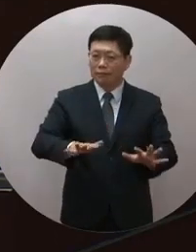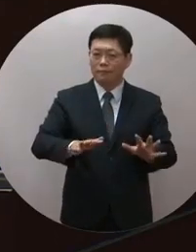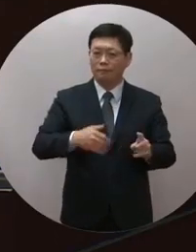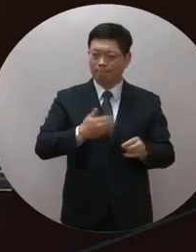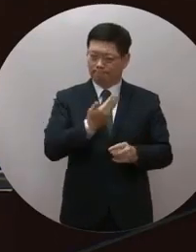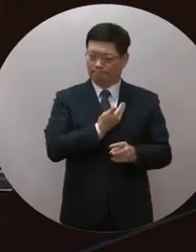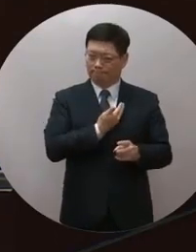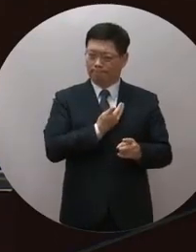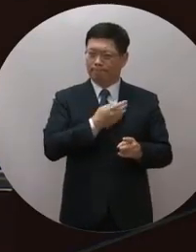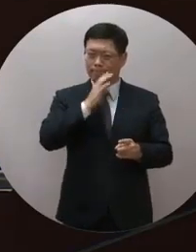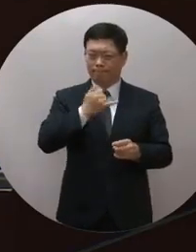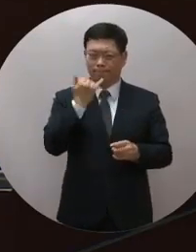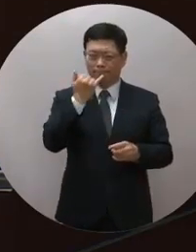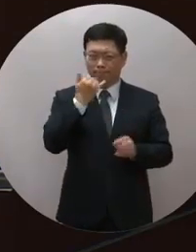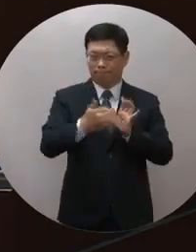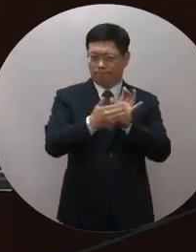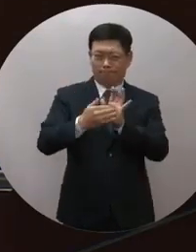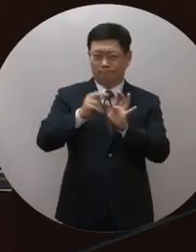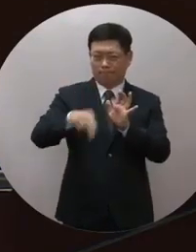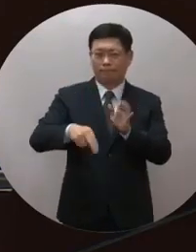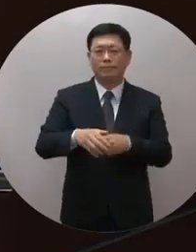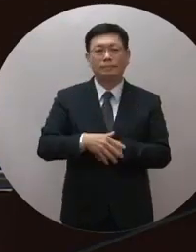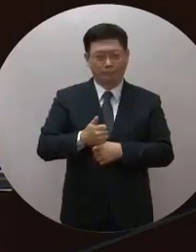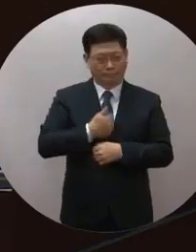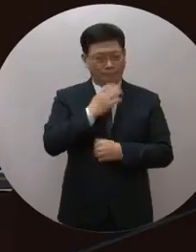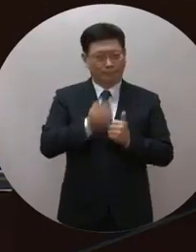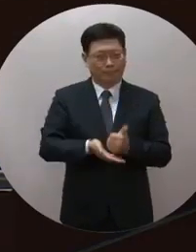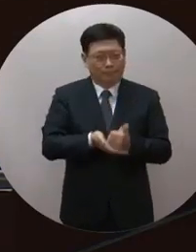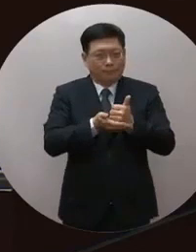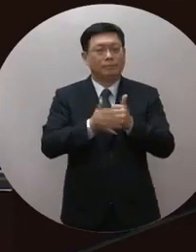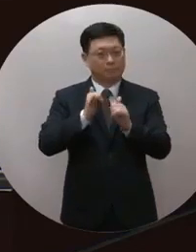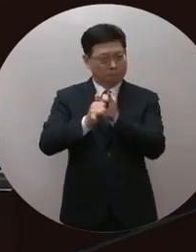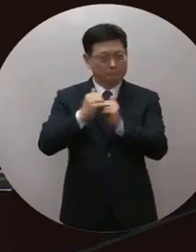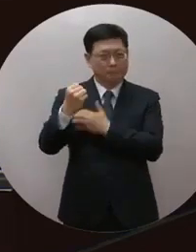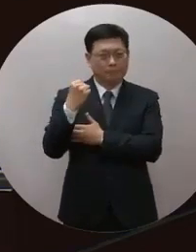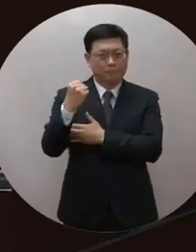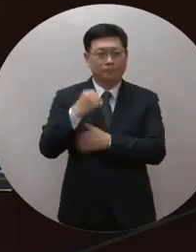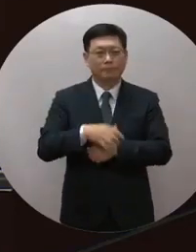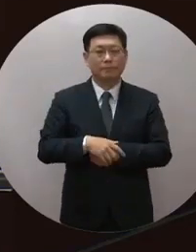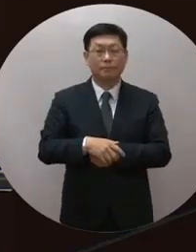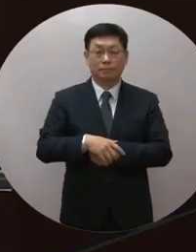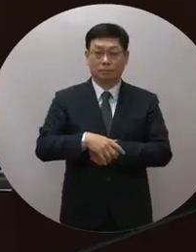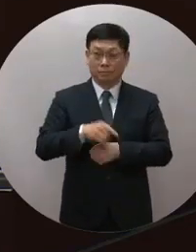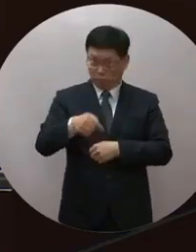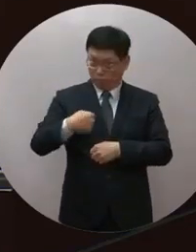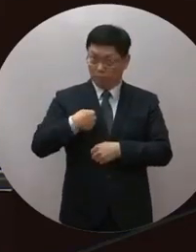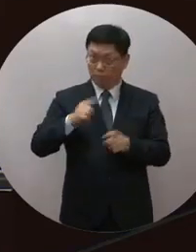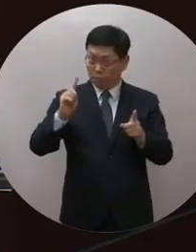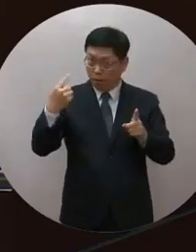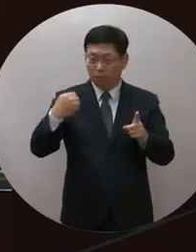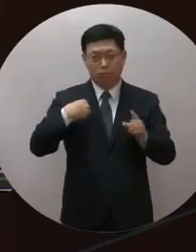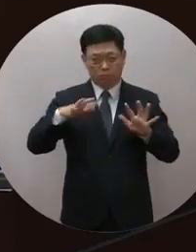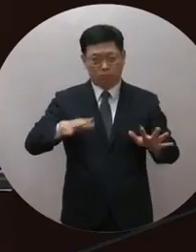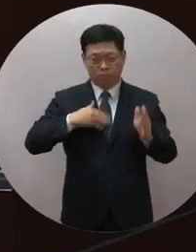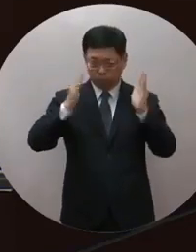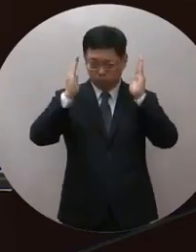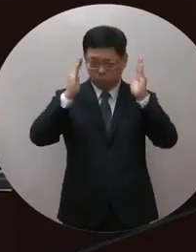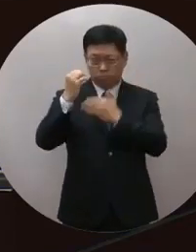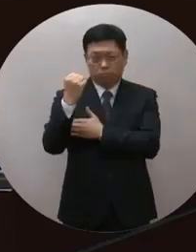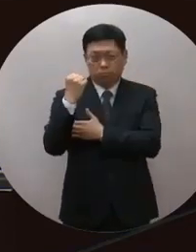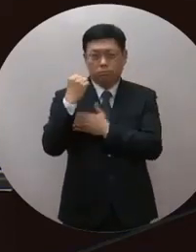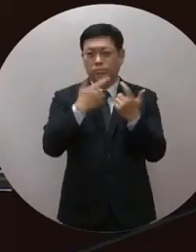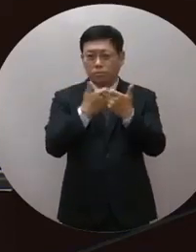还守住第一关，非常的感佩国人的努力。也正因为我们在这一次的防疫作战